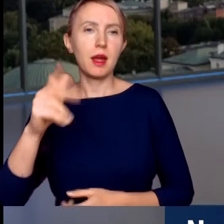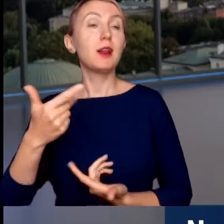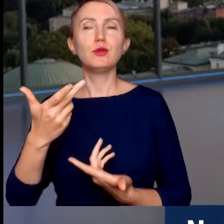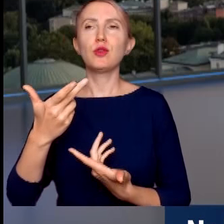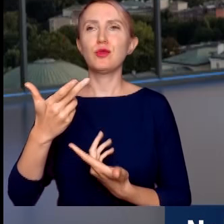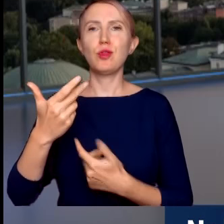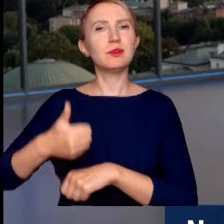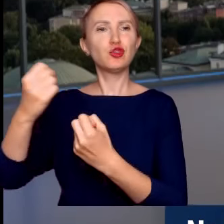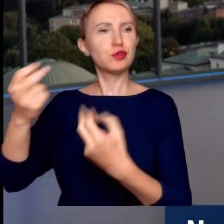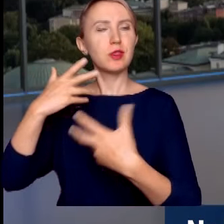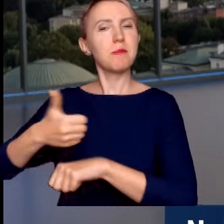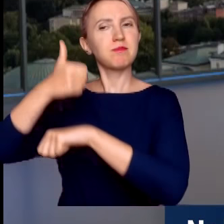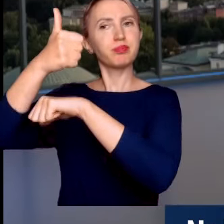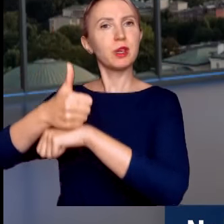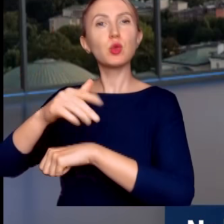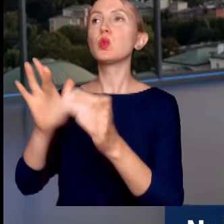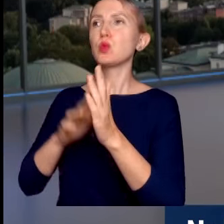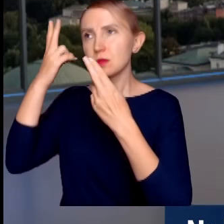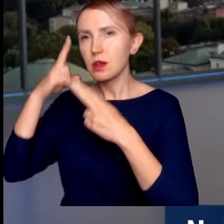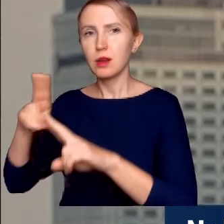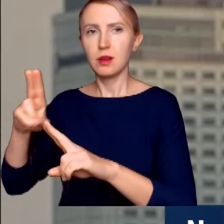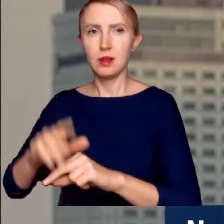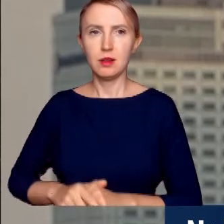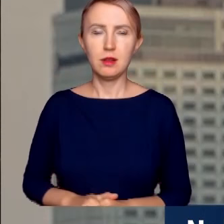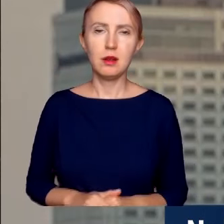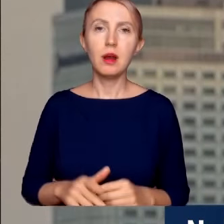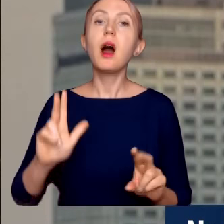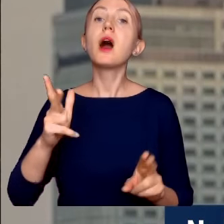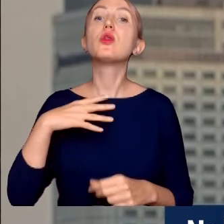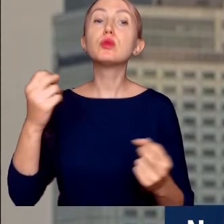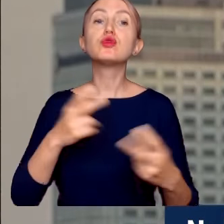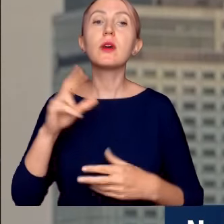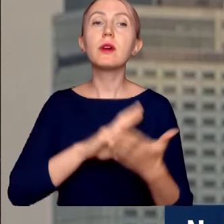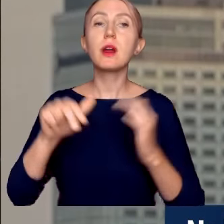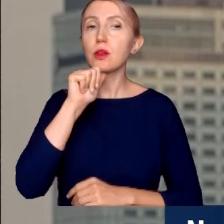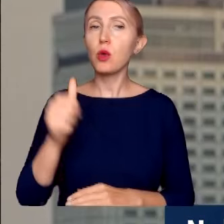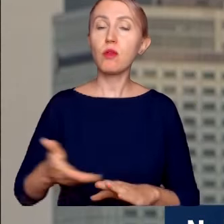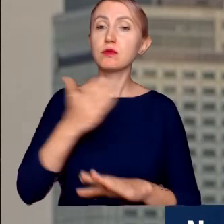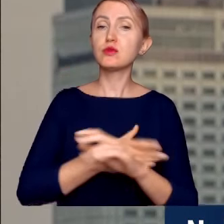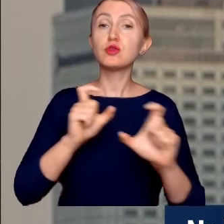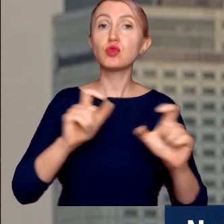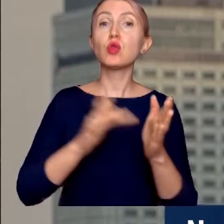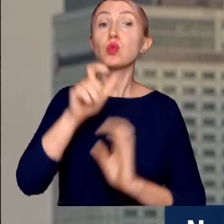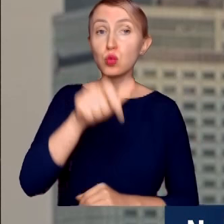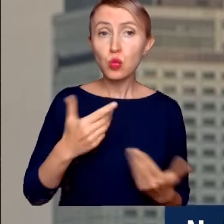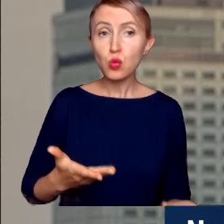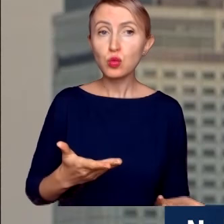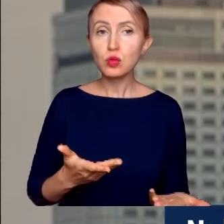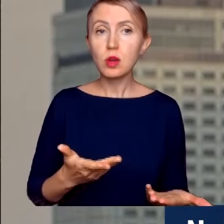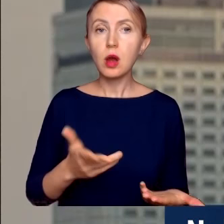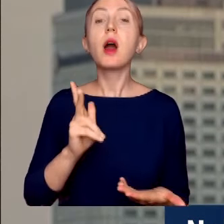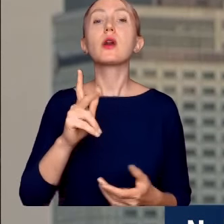jego polityczna matka, której zawdzięcza karierę. Kto był szefem Rady Europejskiej w tamtym czasie? Donald Tusk. Która